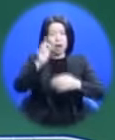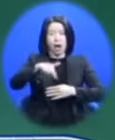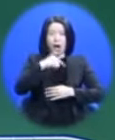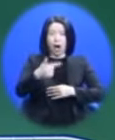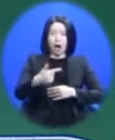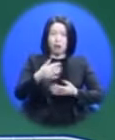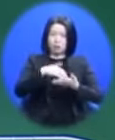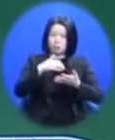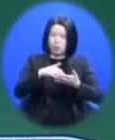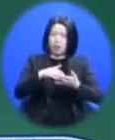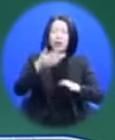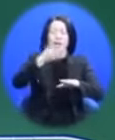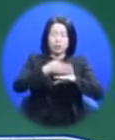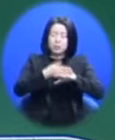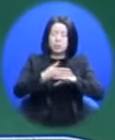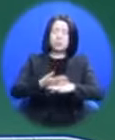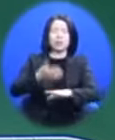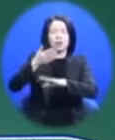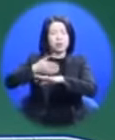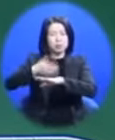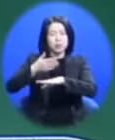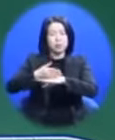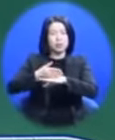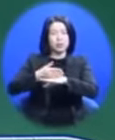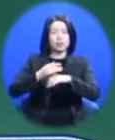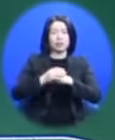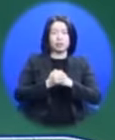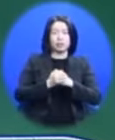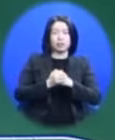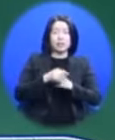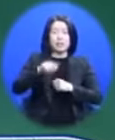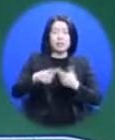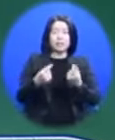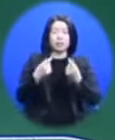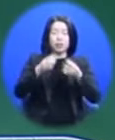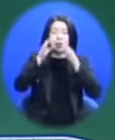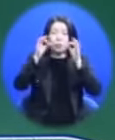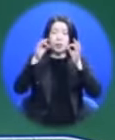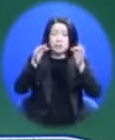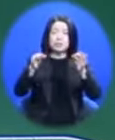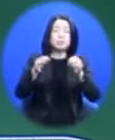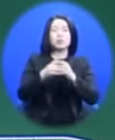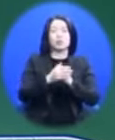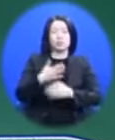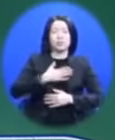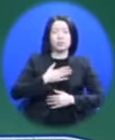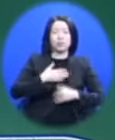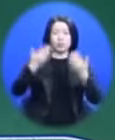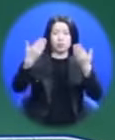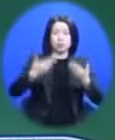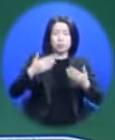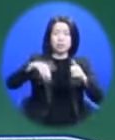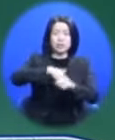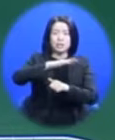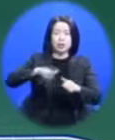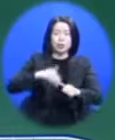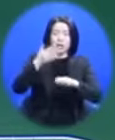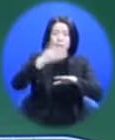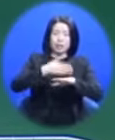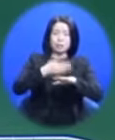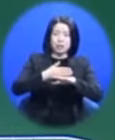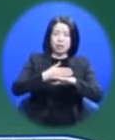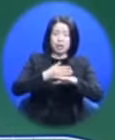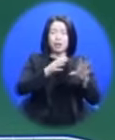번씩 감사합니다, 감사합니다 이렇게 외치며 저에게 주신 상황에 감사하며